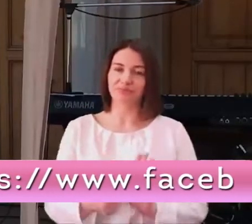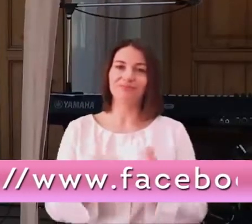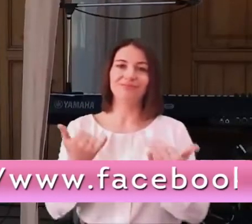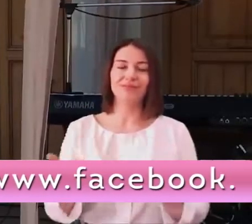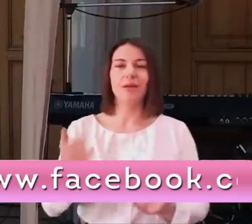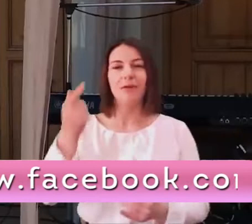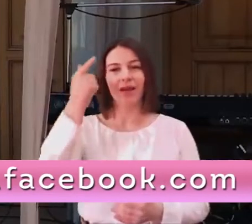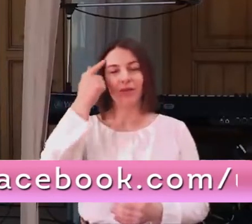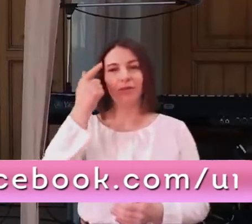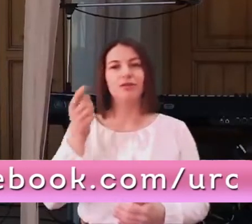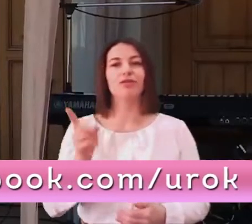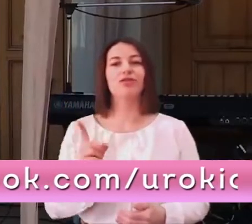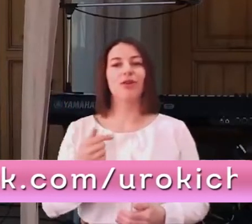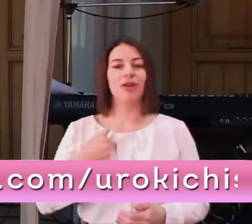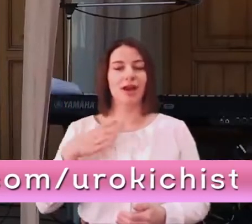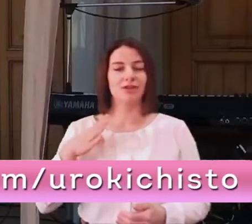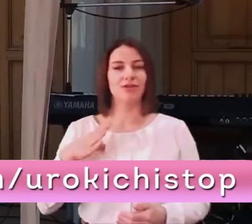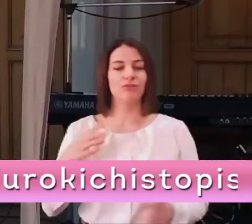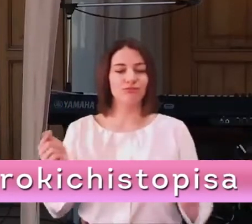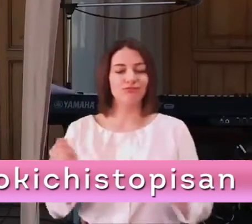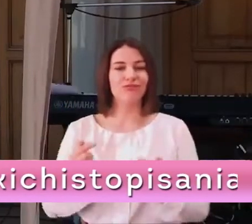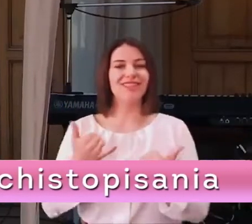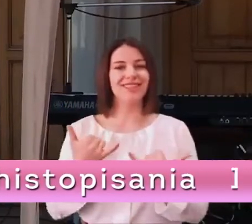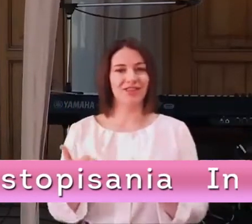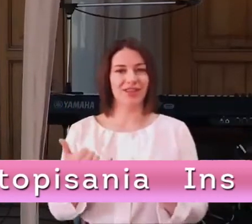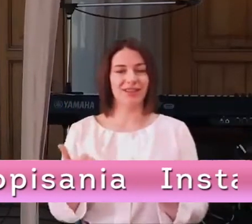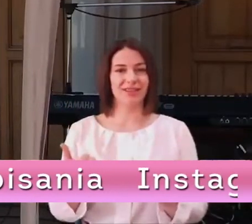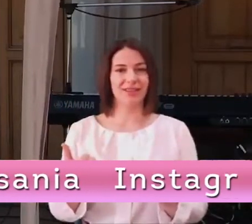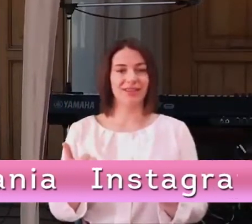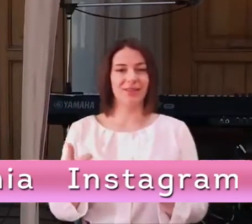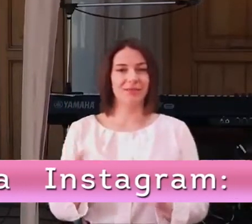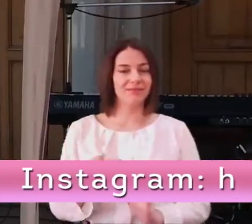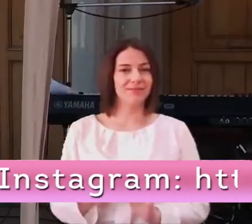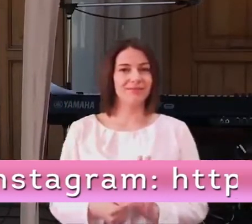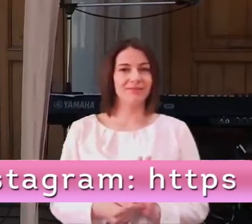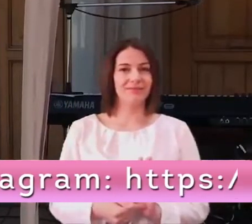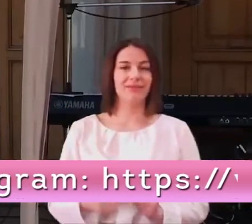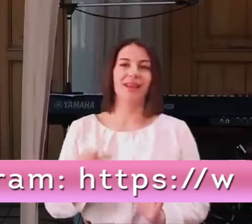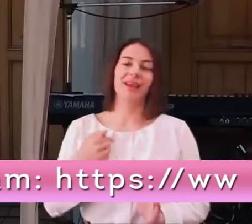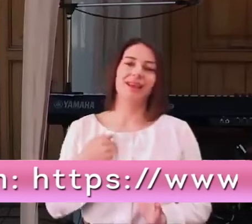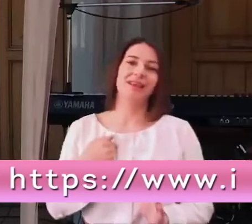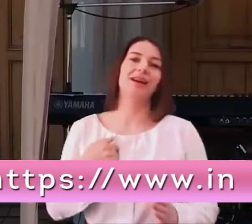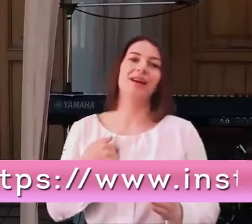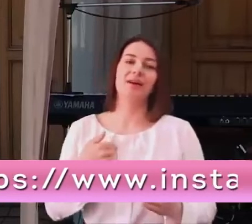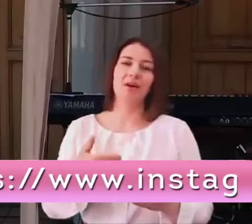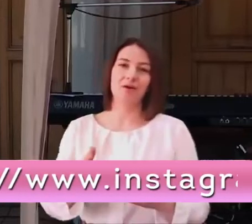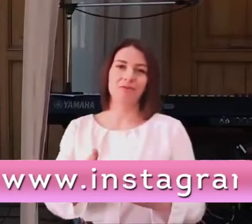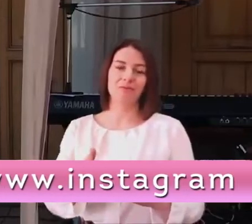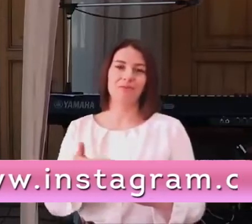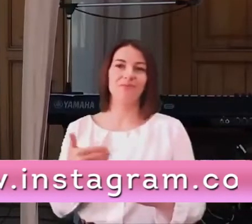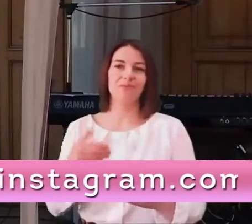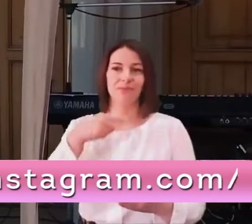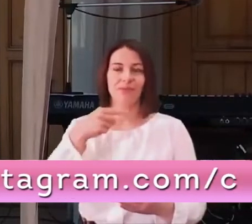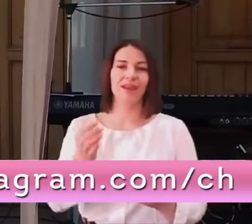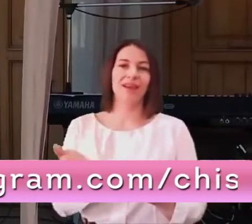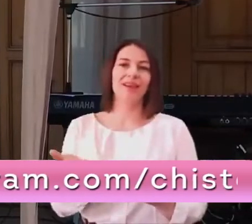о том, чего вы ждете прямо сейчас. Я предвосхищаю некоторые вопросы и